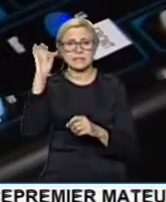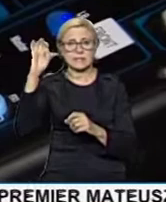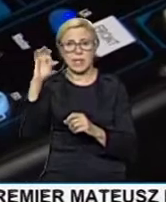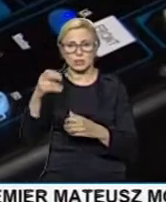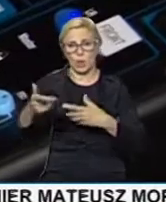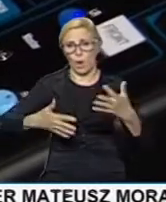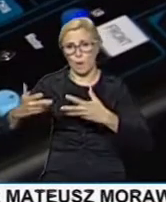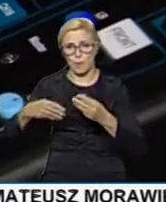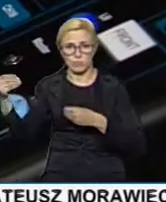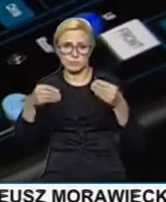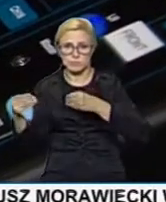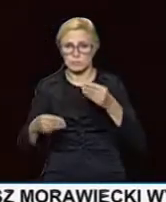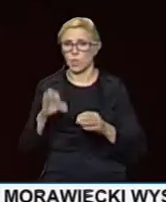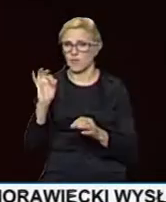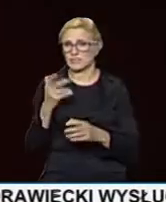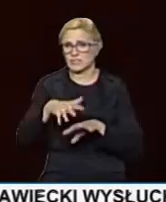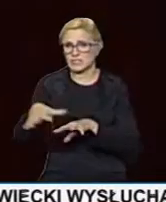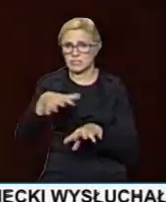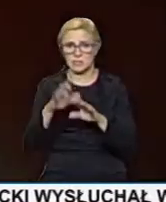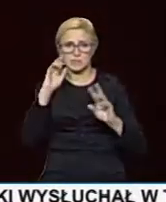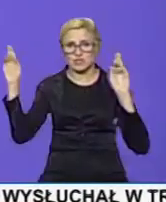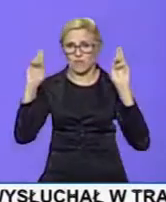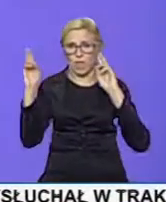specjalny komputer i nowoczesny system dźwiękowy.